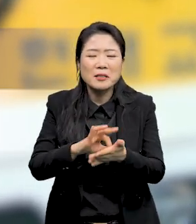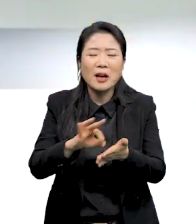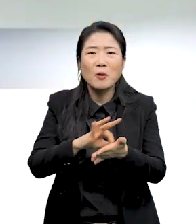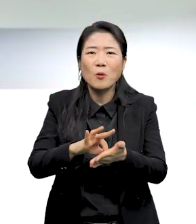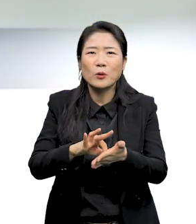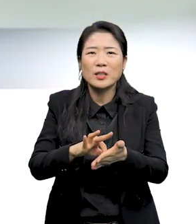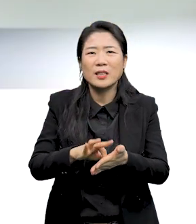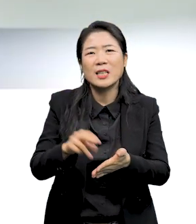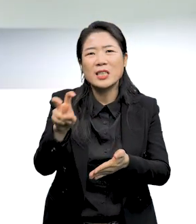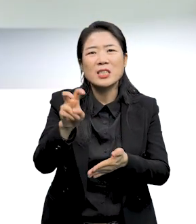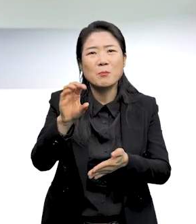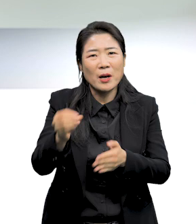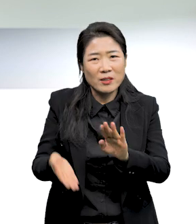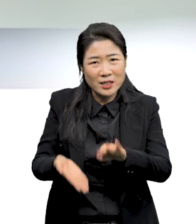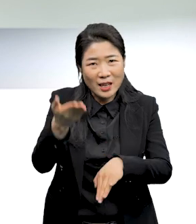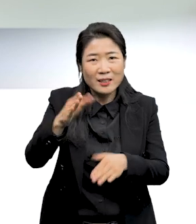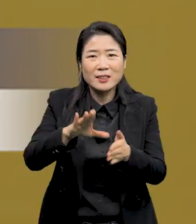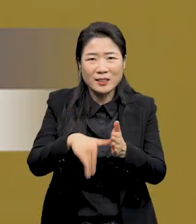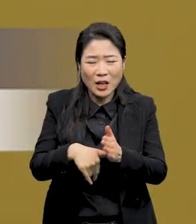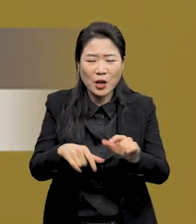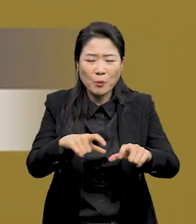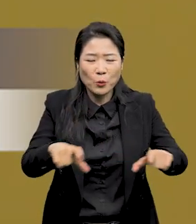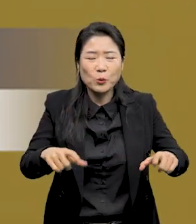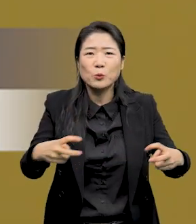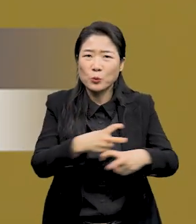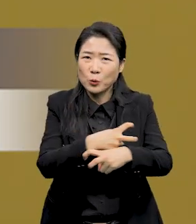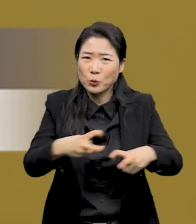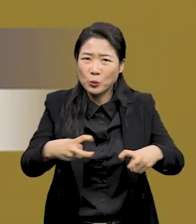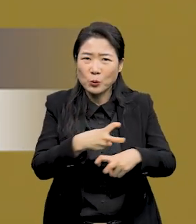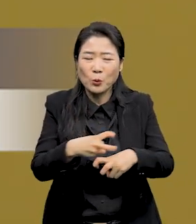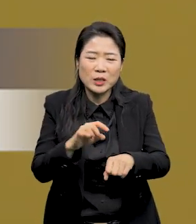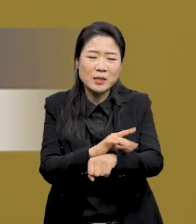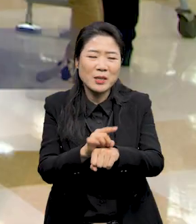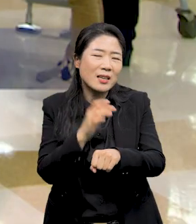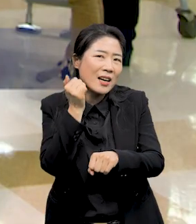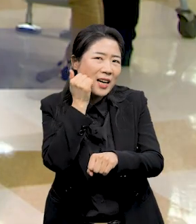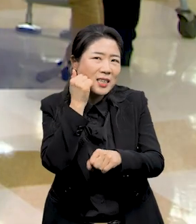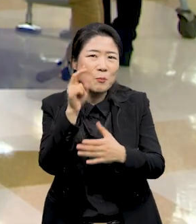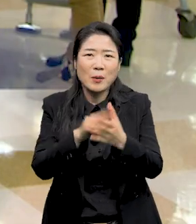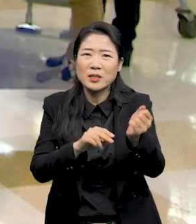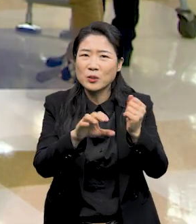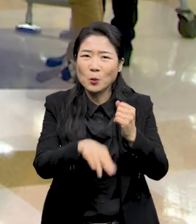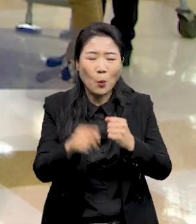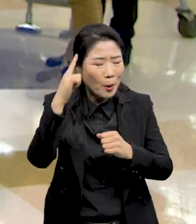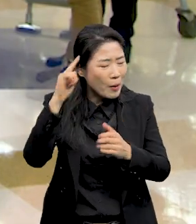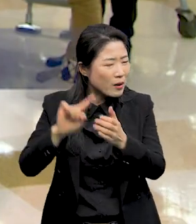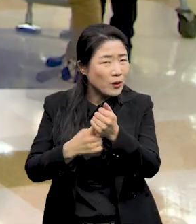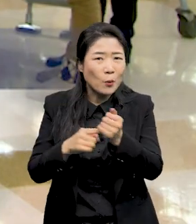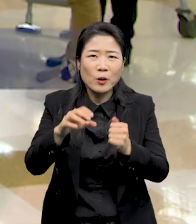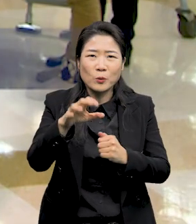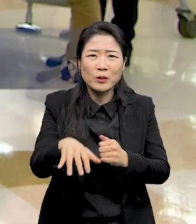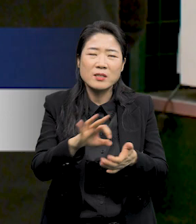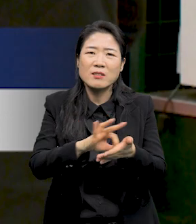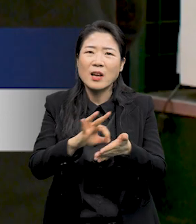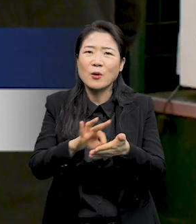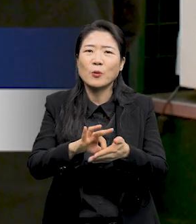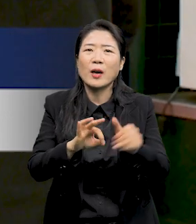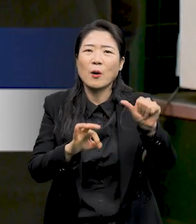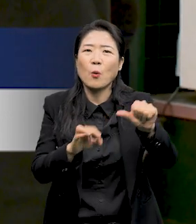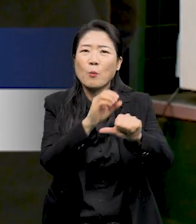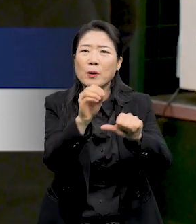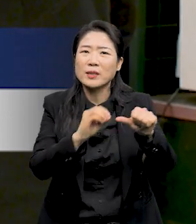생 체크카드 이용 실적이 20만 원 이상일 경우 대중교통 슈퍼마켓 편의점 이이용 업종 등에서